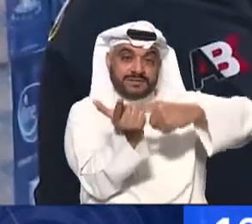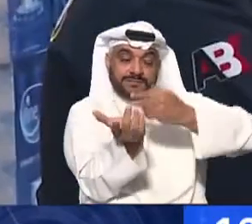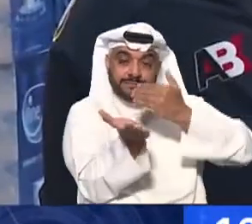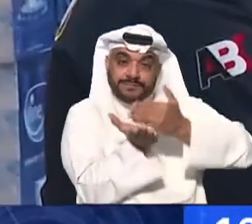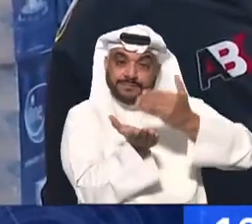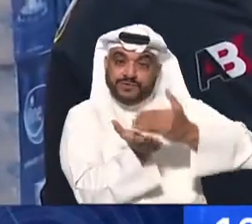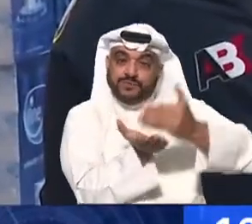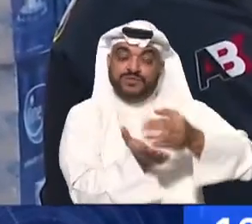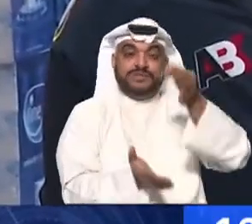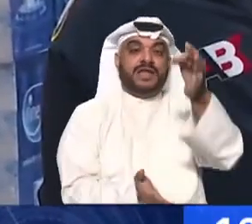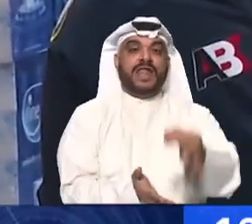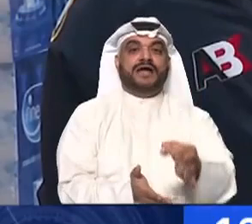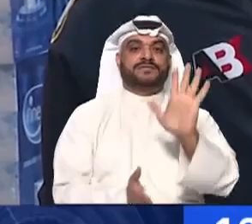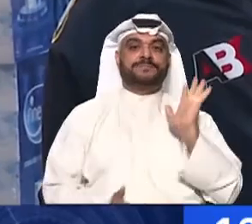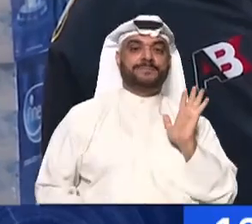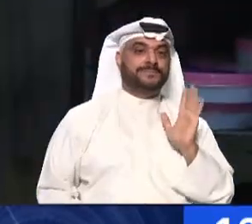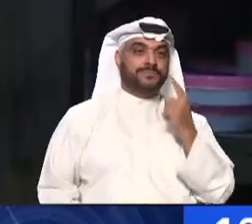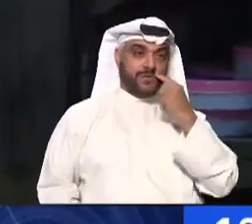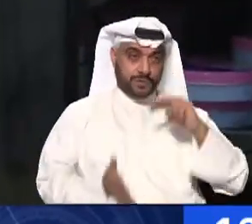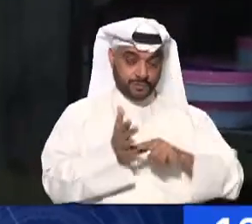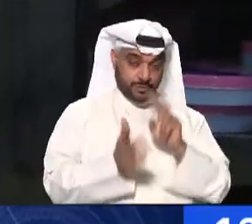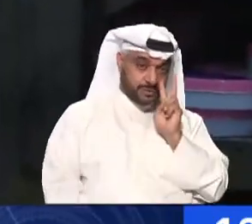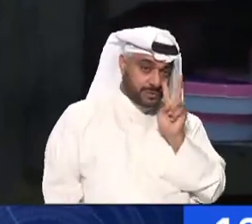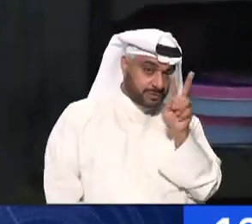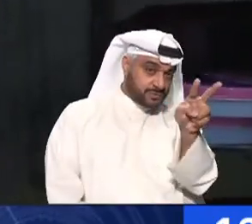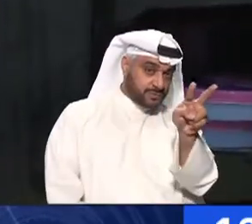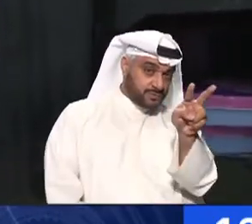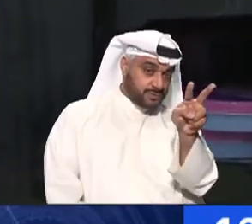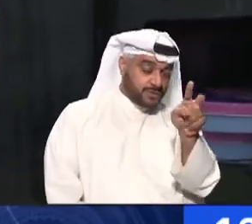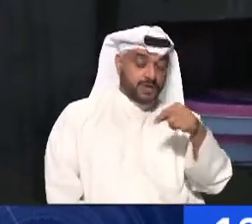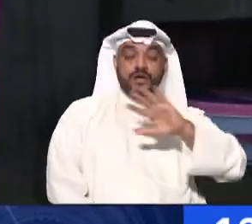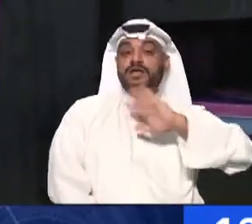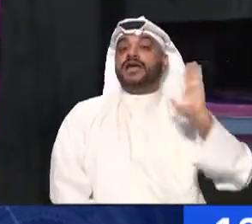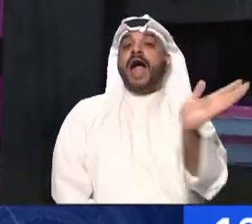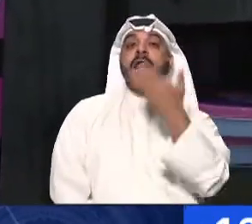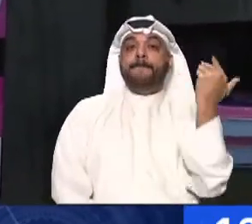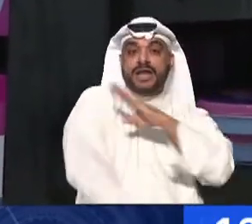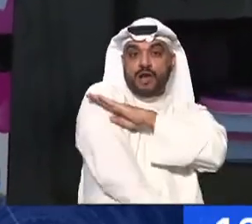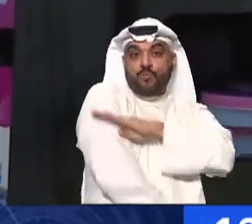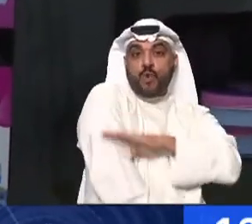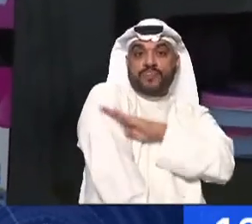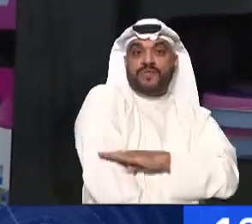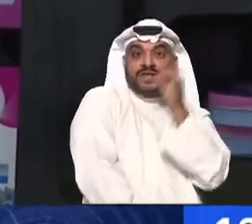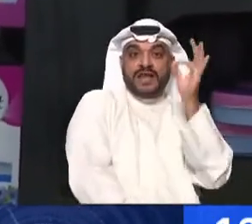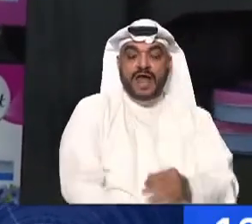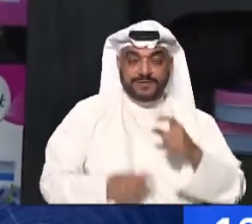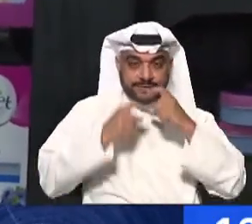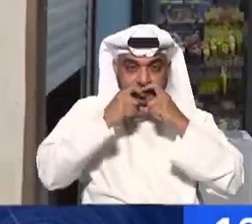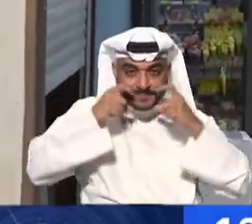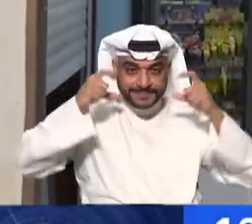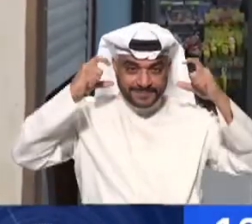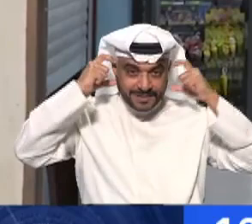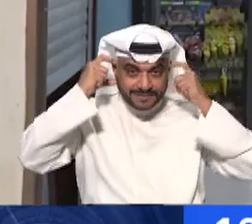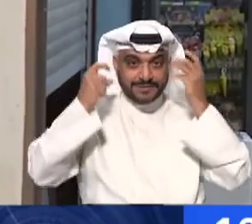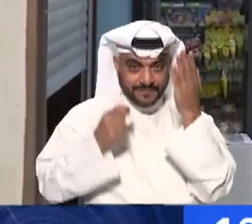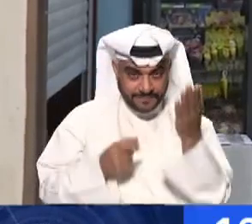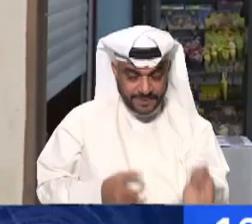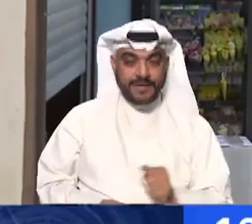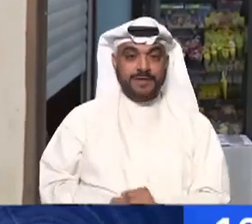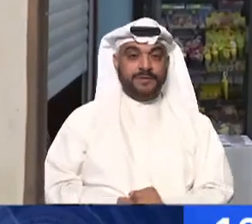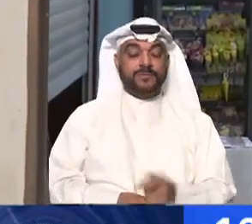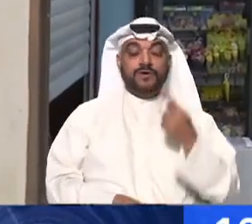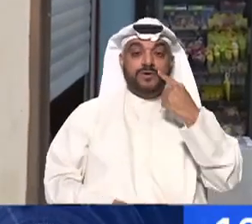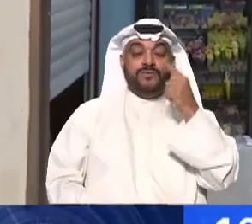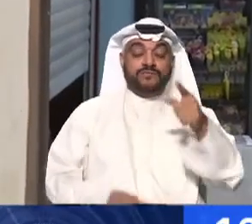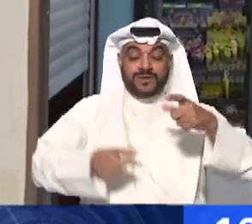مجموعة اجراءات بحيث ان يمكن تلاحظ بالتصوير ان كل موظفينا ملتزمين بارتداء الكمامات، الاستيكرات